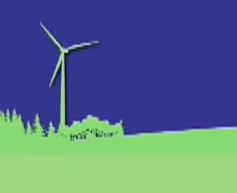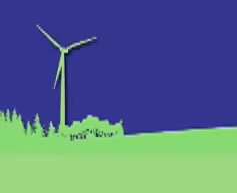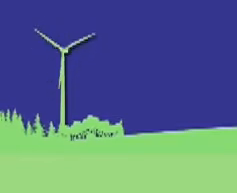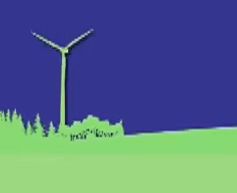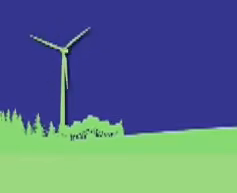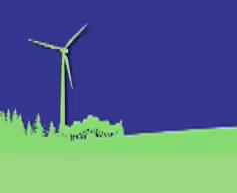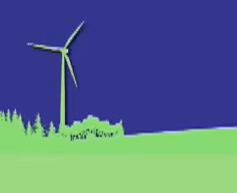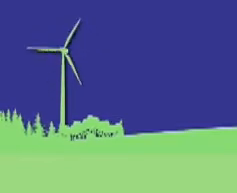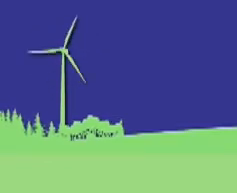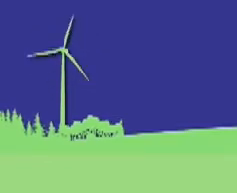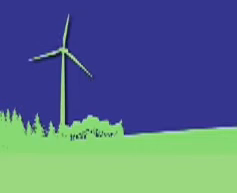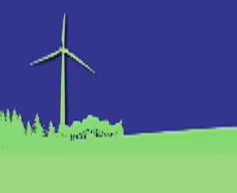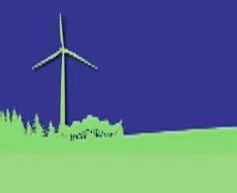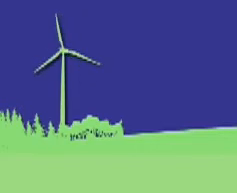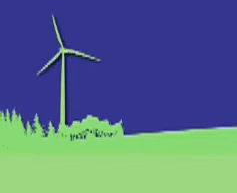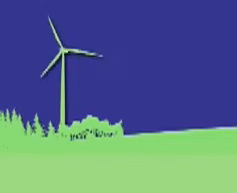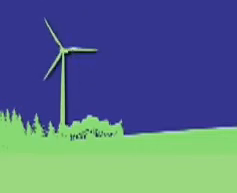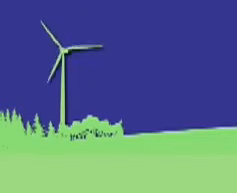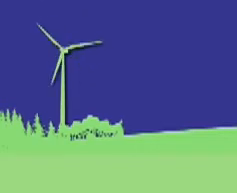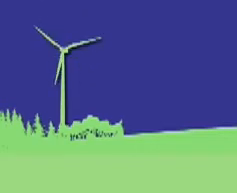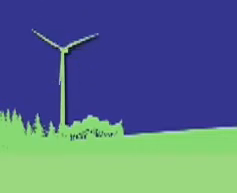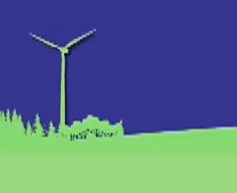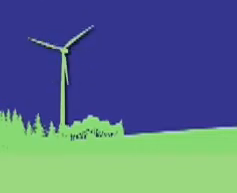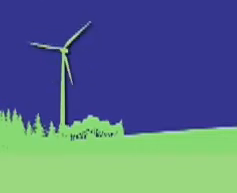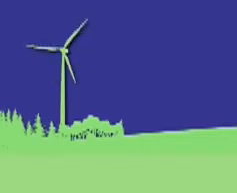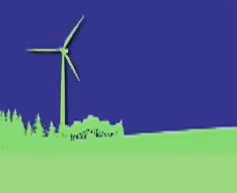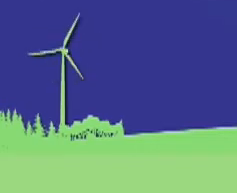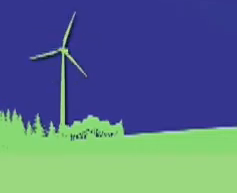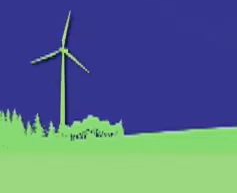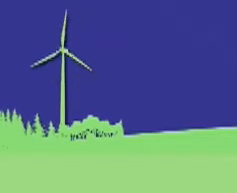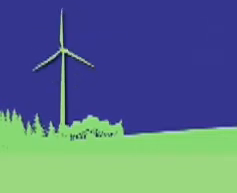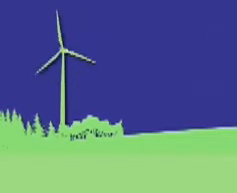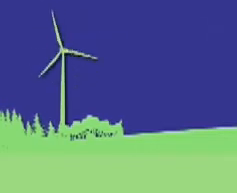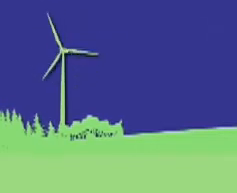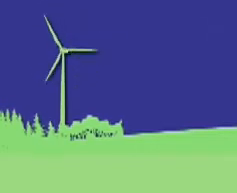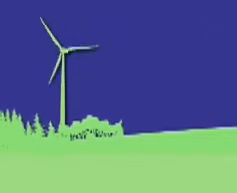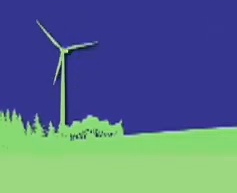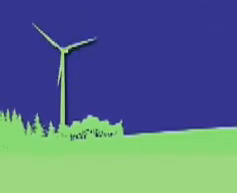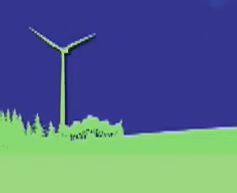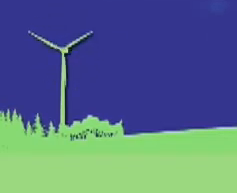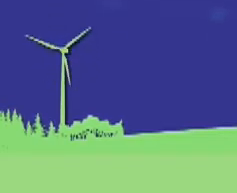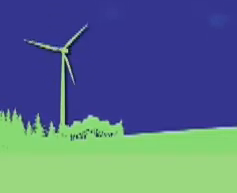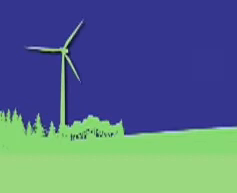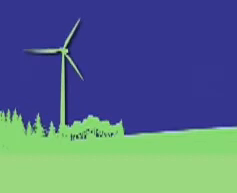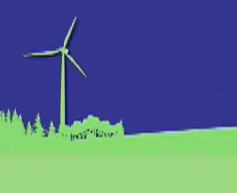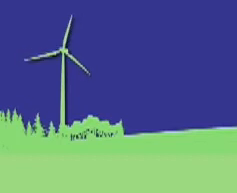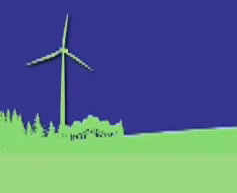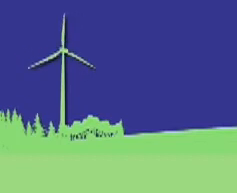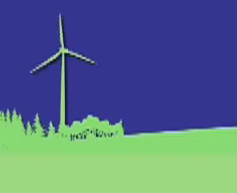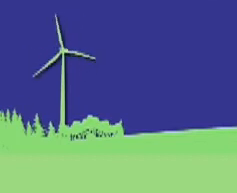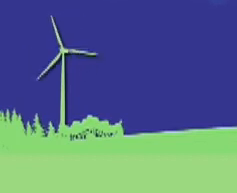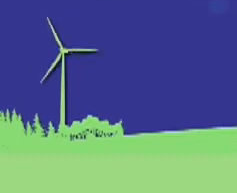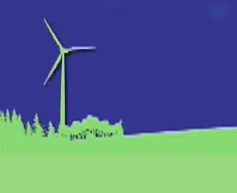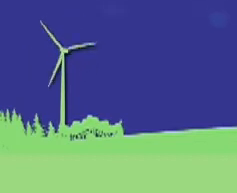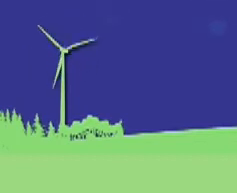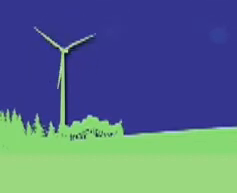Cops ehad to cop 2006 eh road to cop 26 a climate super power Indonesia